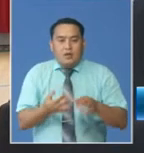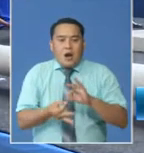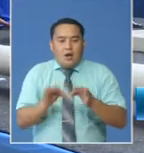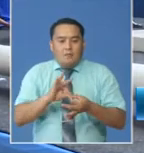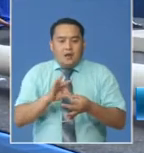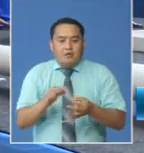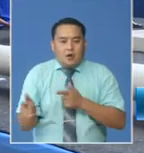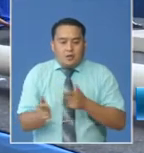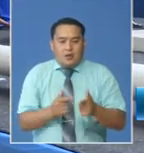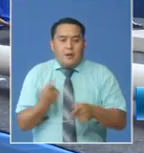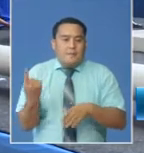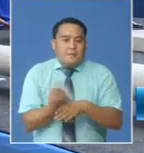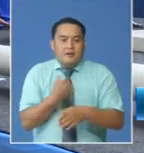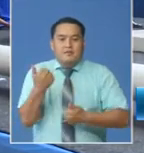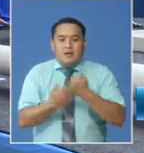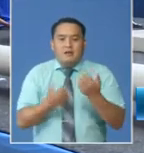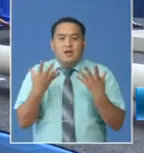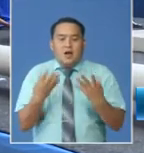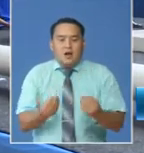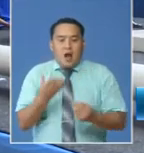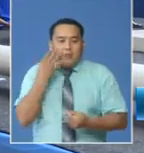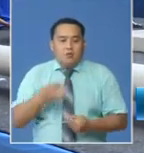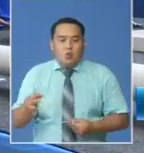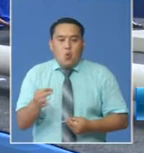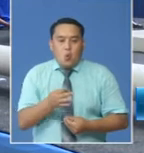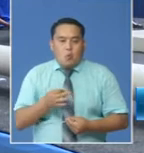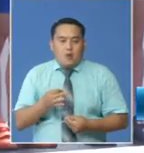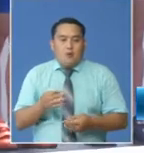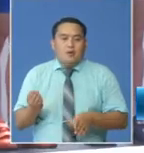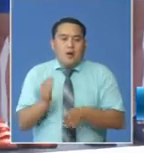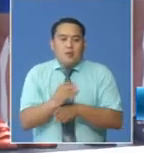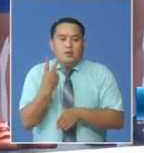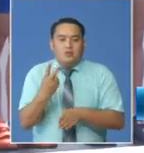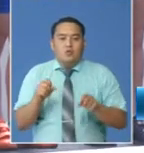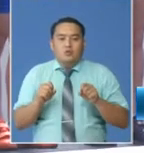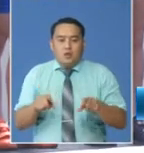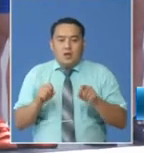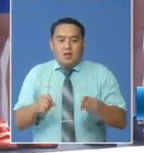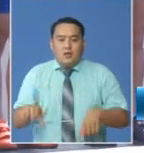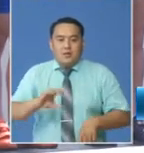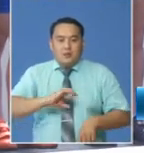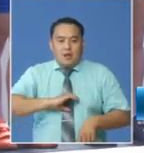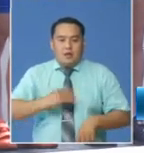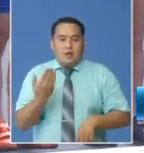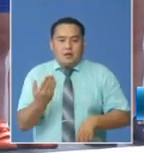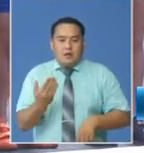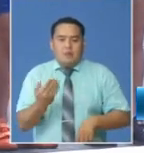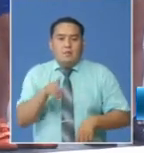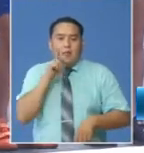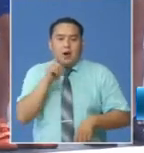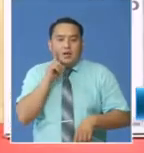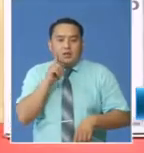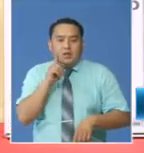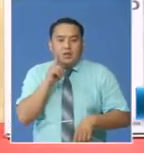2020 год. В первый соревновательный день копилка Алматинской области пополнилась 2 золотыми медалями. Их завоевали молодые